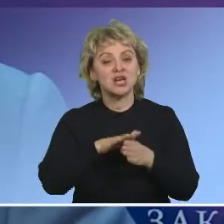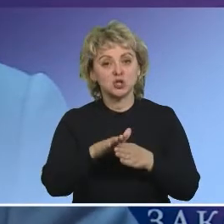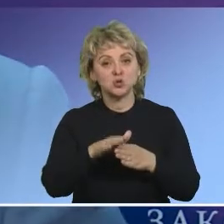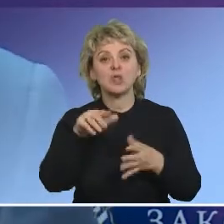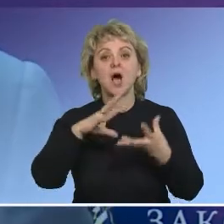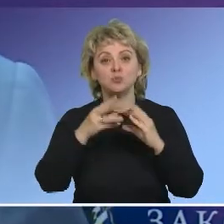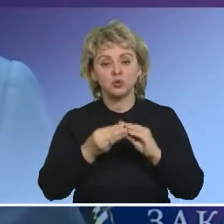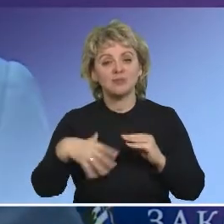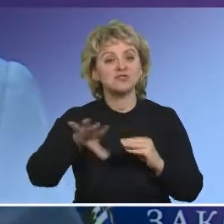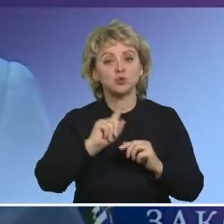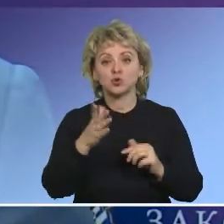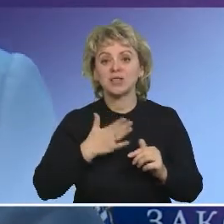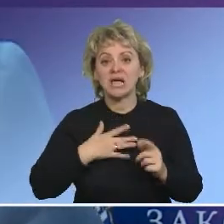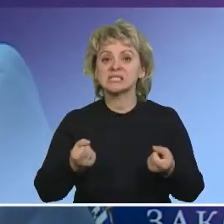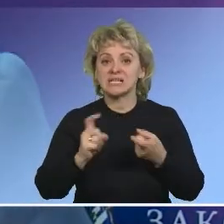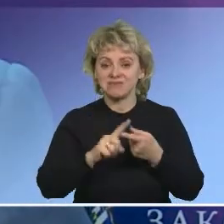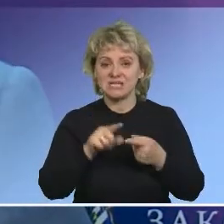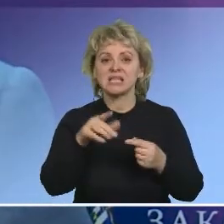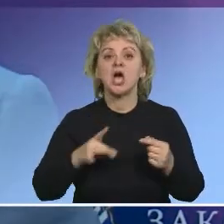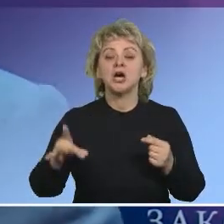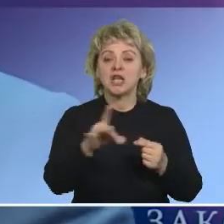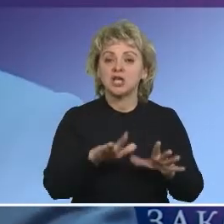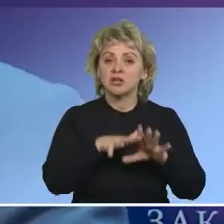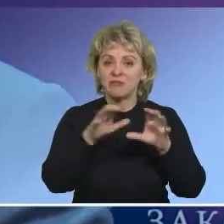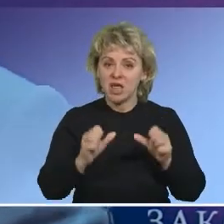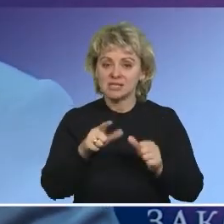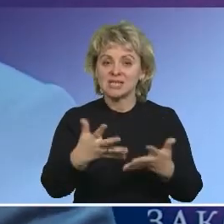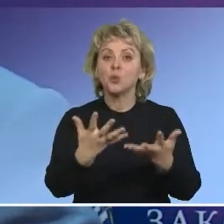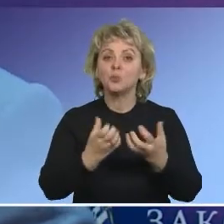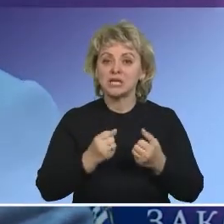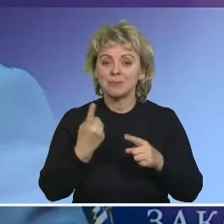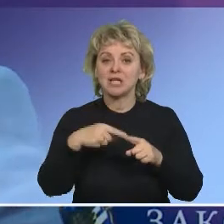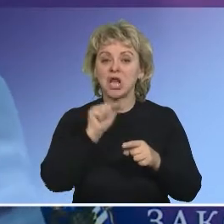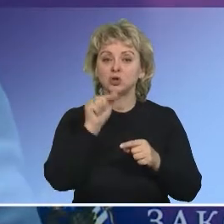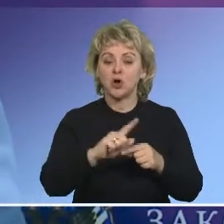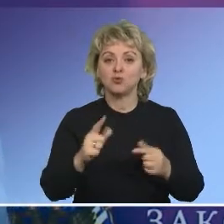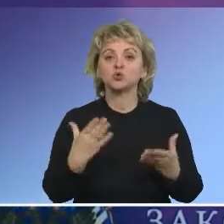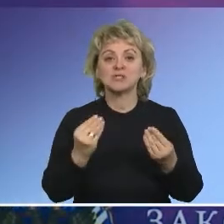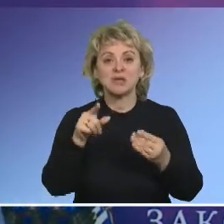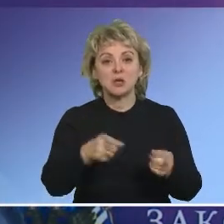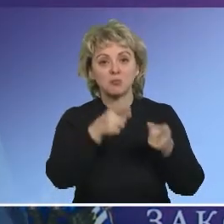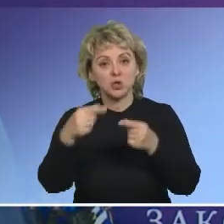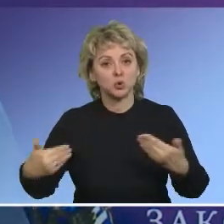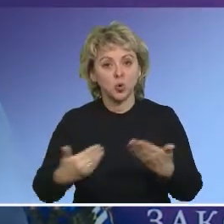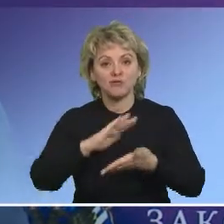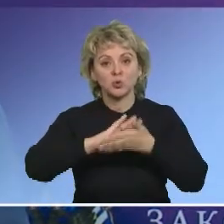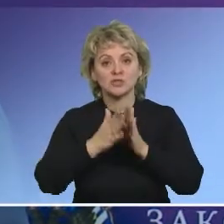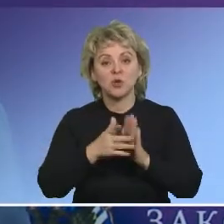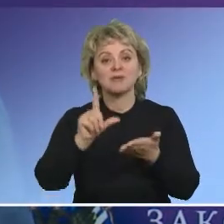в полном объеме. Вот все, что от нас зависит, от региональных властей, принимается для того, чтобы смягчить переход на новые